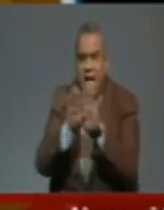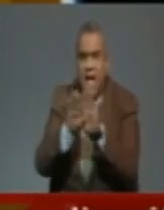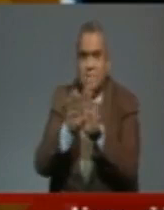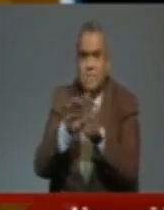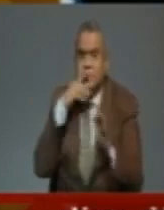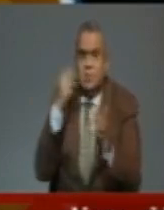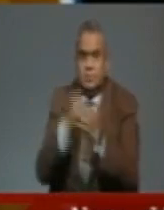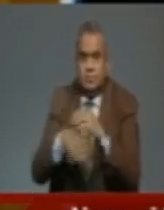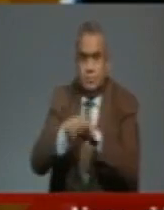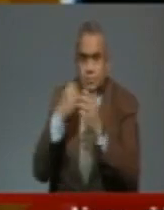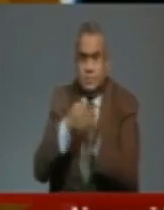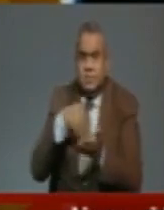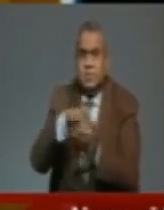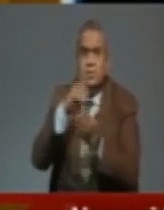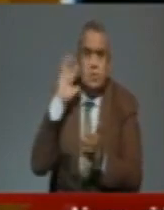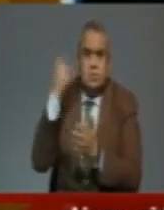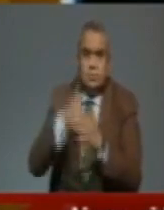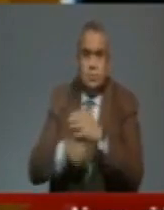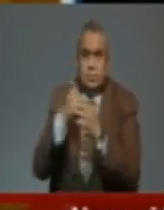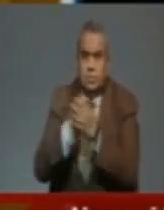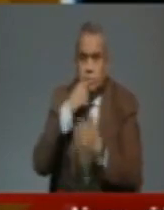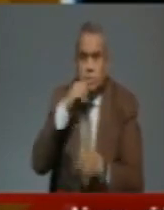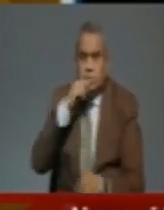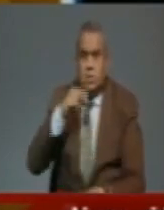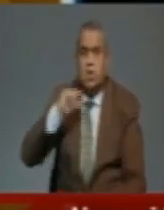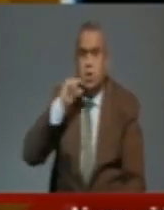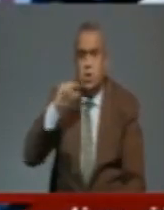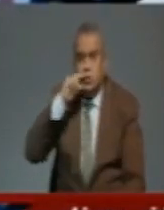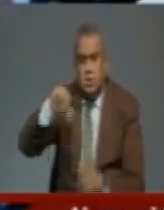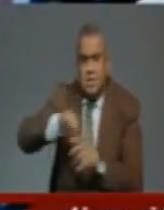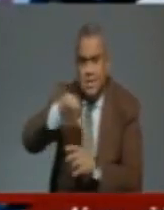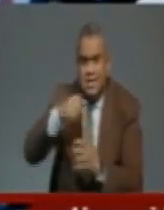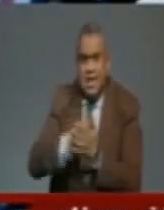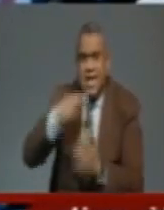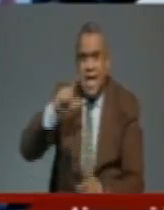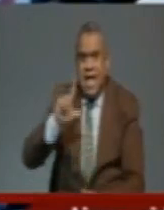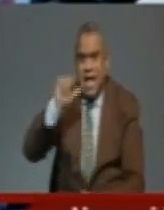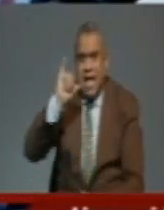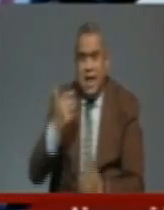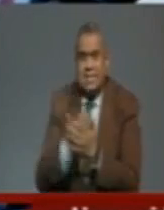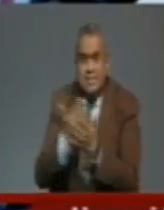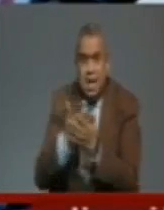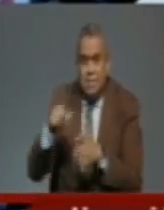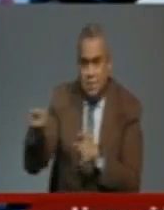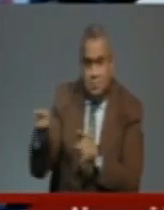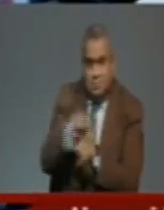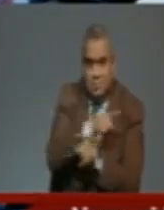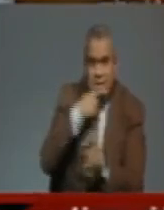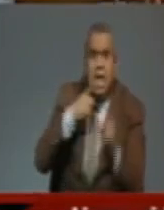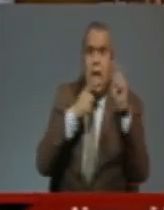لشحن الغلال فقط للدكتور عالم صلحي وزاره التموين الى صوامع امبابه، وده الصوامع الرئيسيه عندنا اللي بنخلي